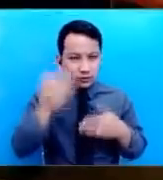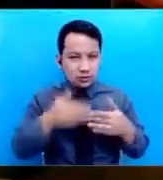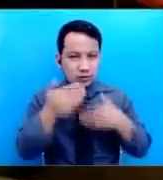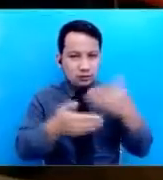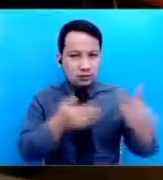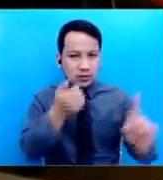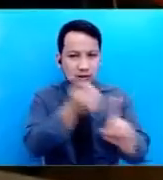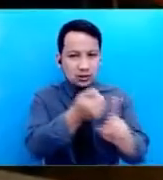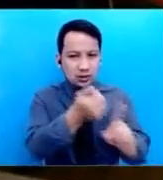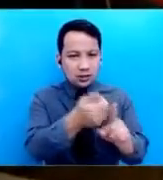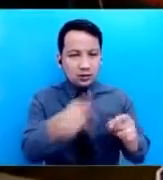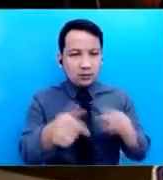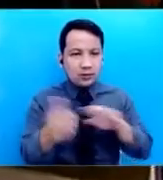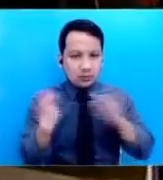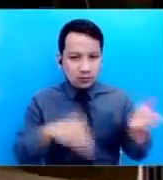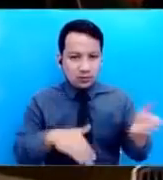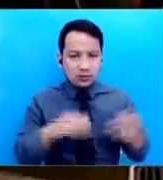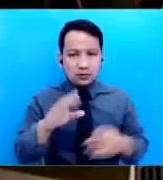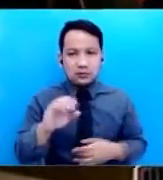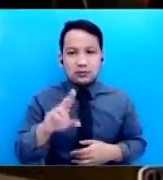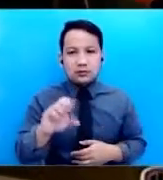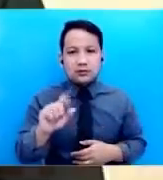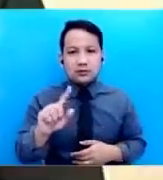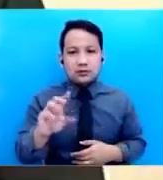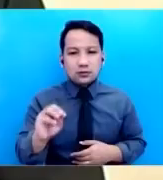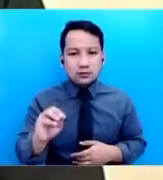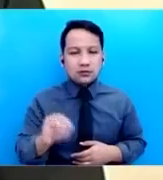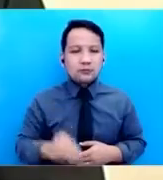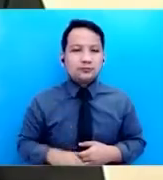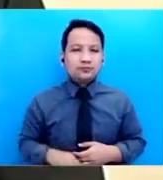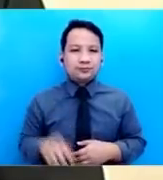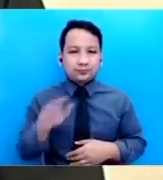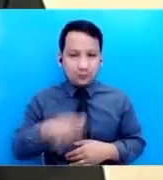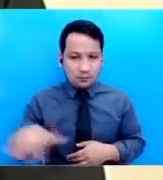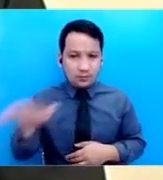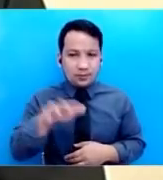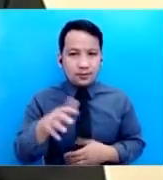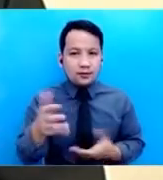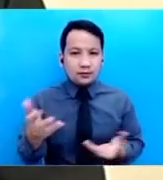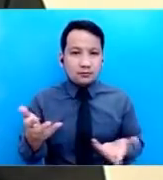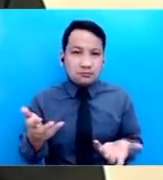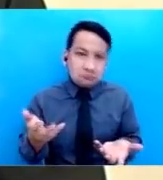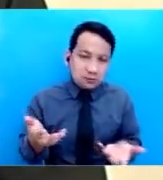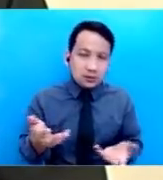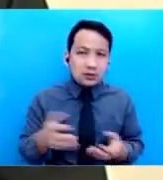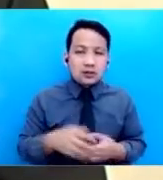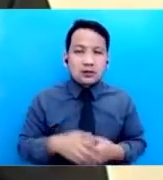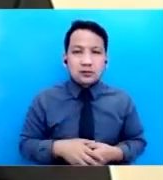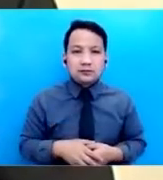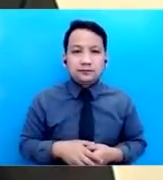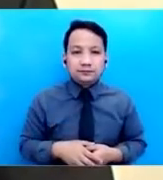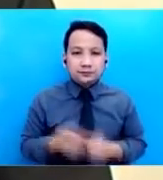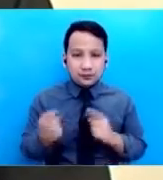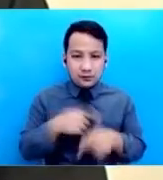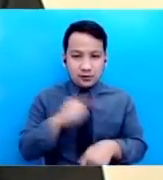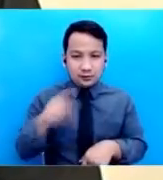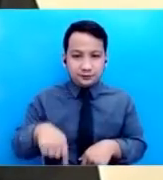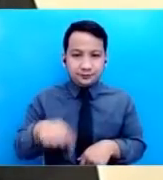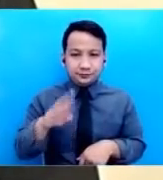pag-atake sa mga empleyado ng Customs. Bukod sa all of them are officials and employees of